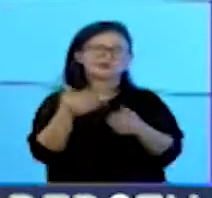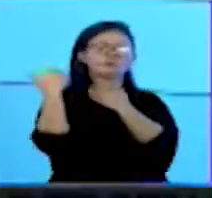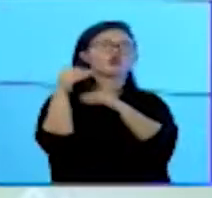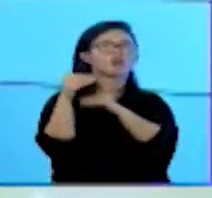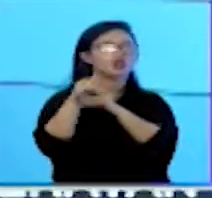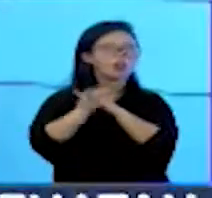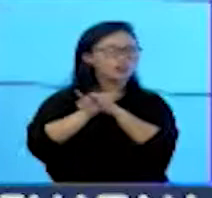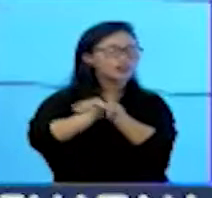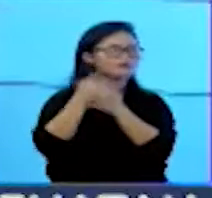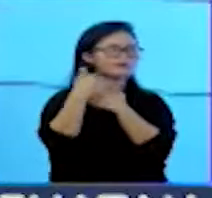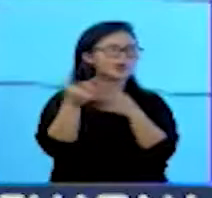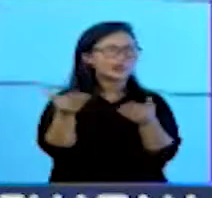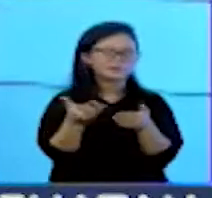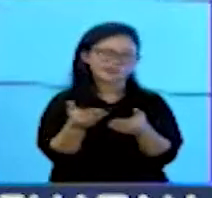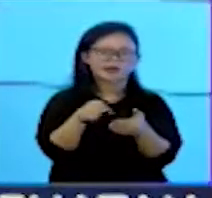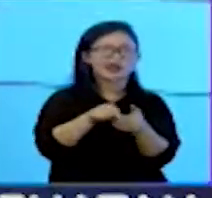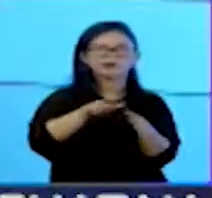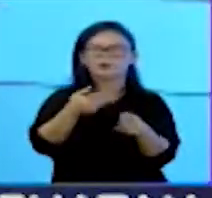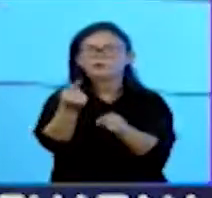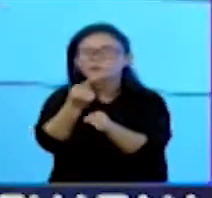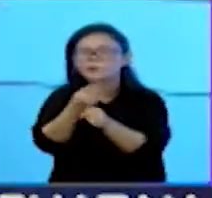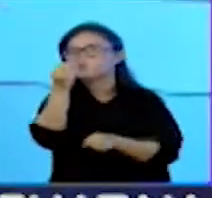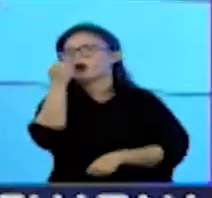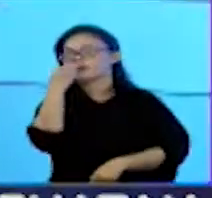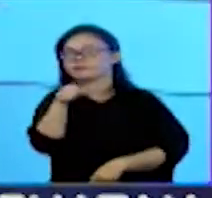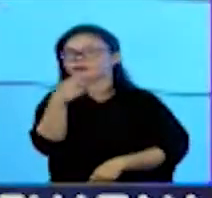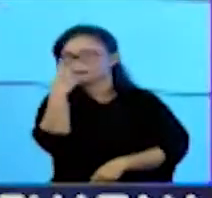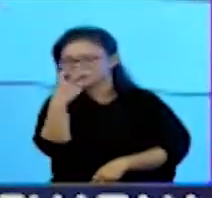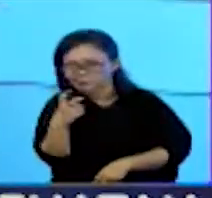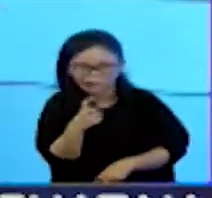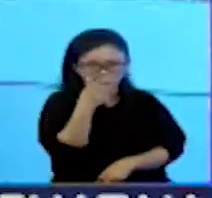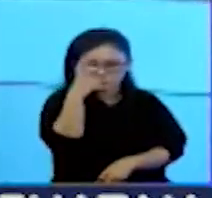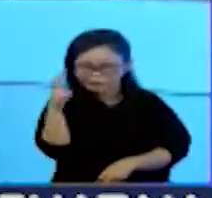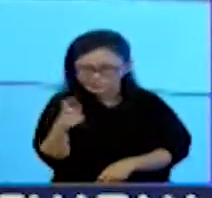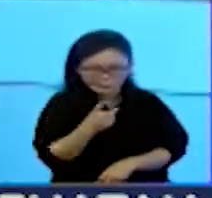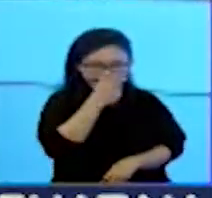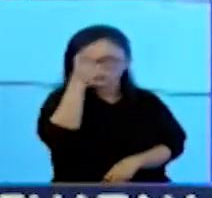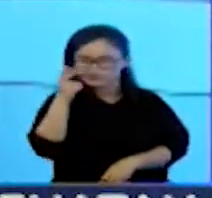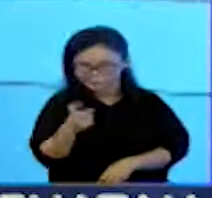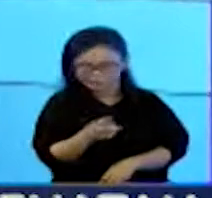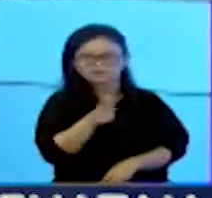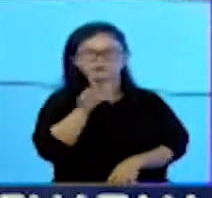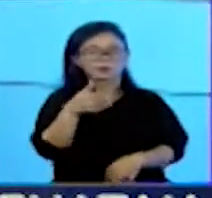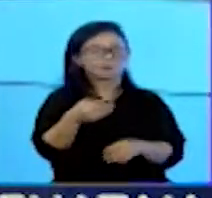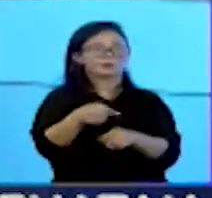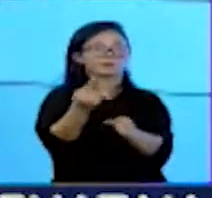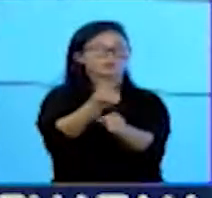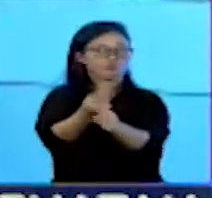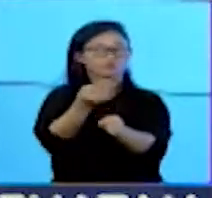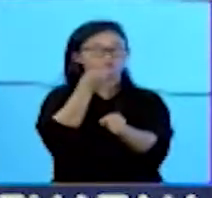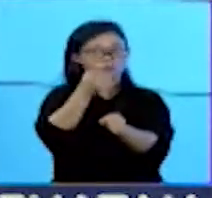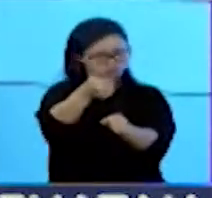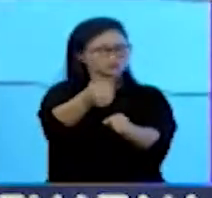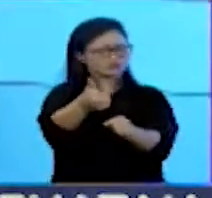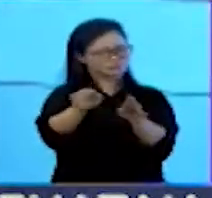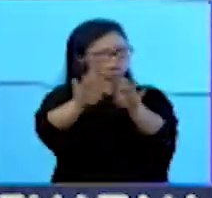perbelanjaan, di antaranya toko retail dan restoran. Dalam aturan pengetatan PSBB saat ini, seluruh restoran boleh dibuka,